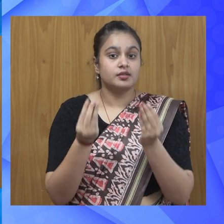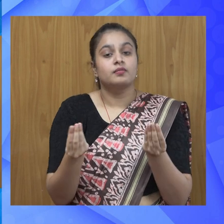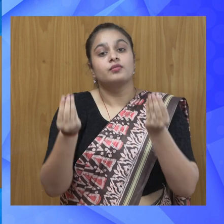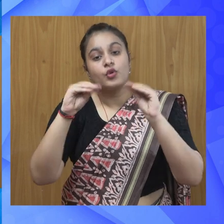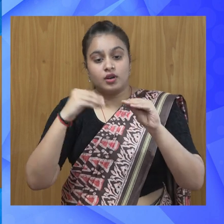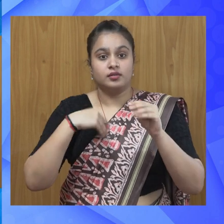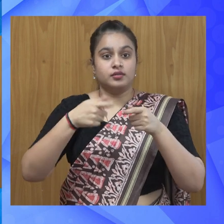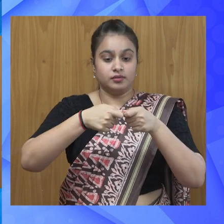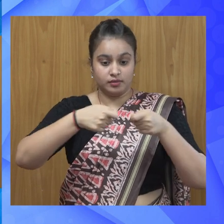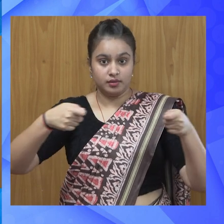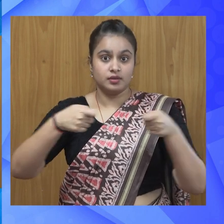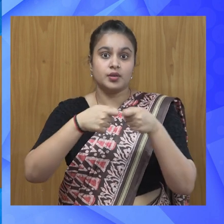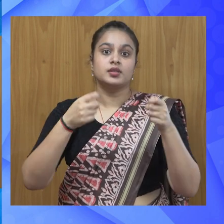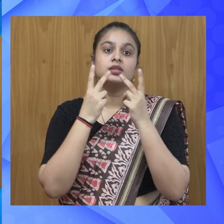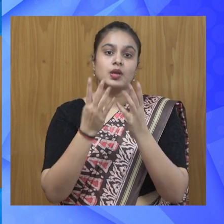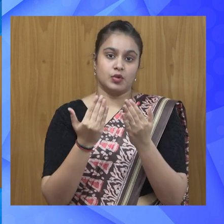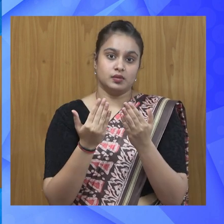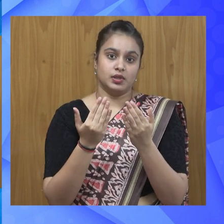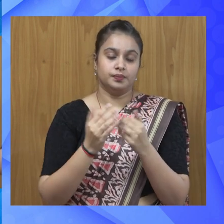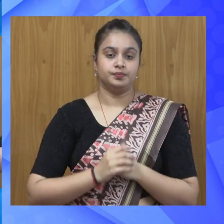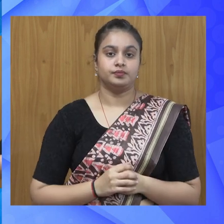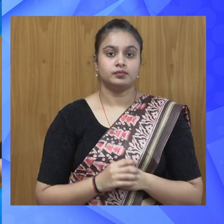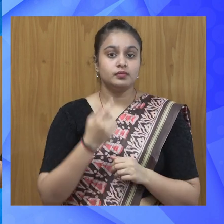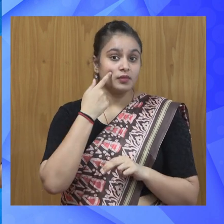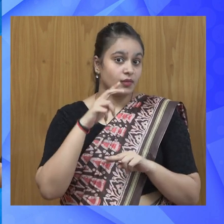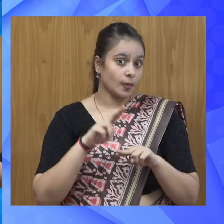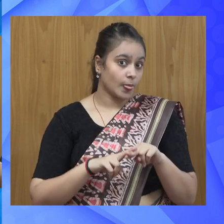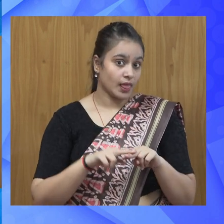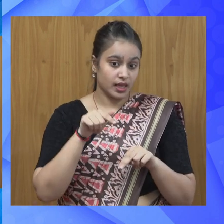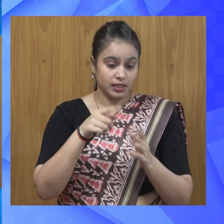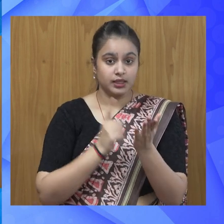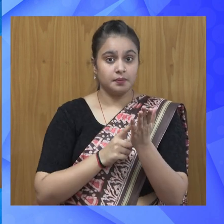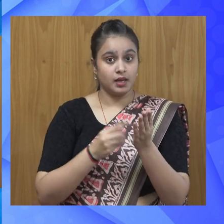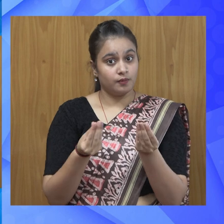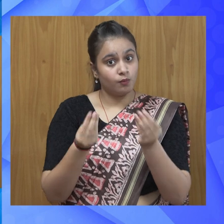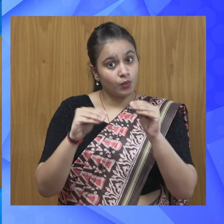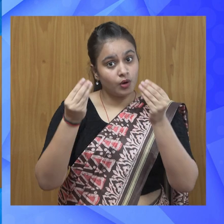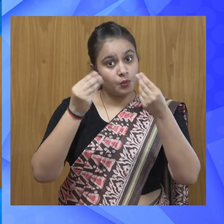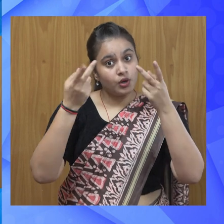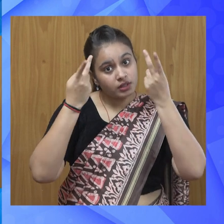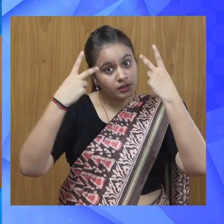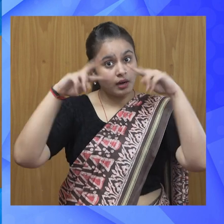रबर बैंड में आप देख सकते हैं। लेकिन जब ये बहुत ज्यादा डिमांड्स हो जाए,